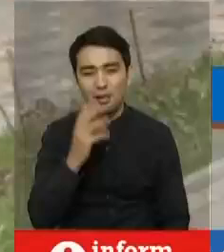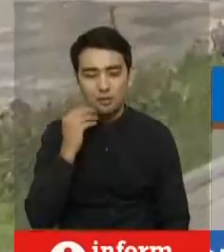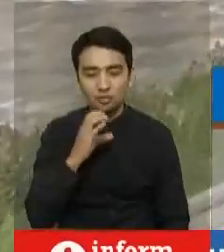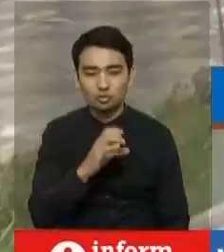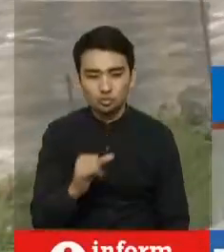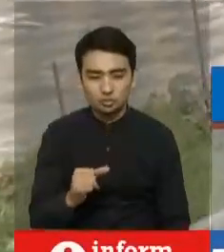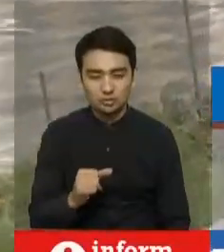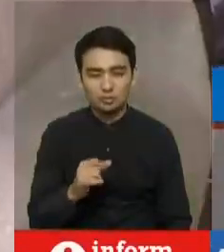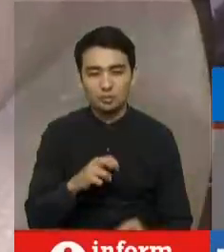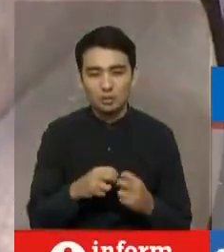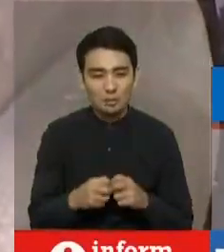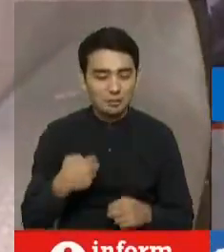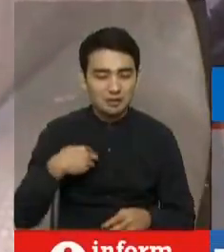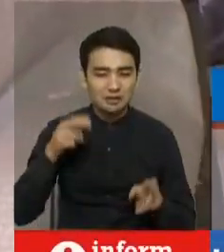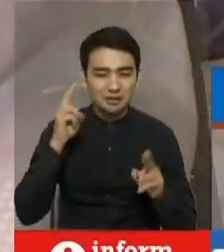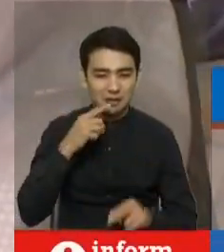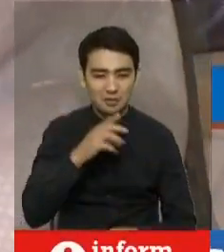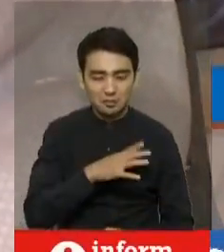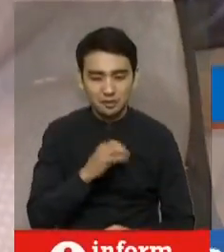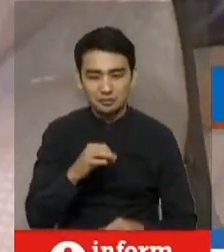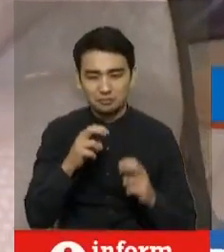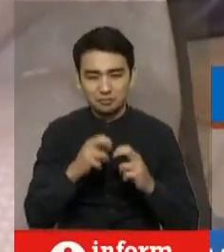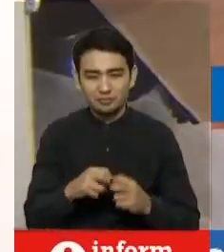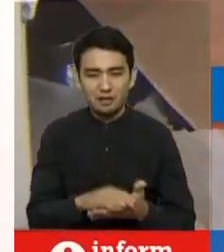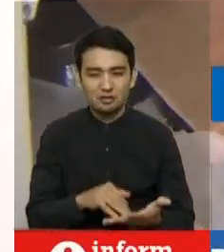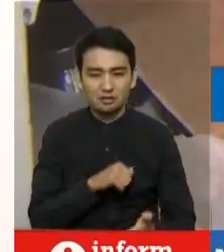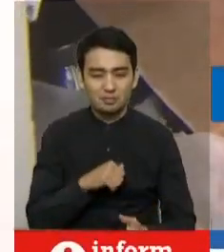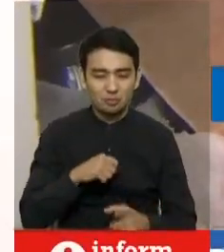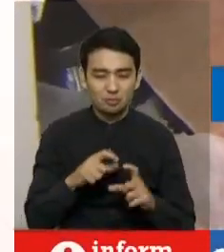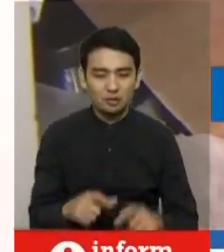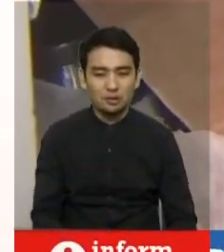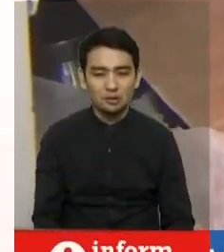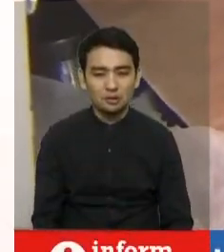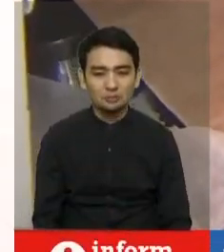дачникам самим придется заниматься обслуживанием. Дамир Анитов, Влад Шишко, Информбюро.